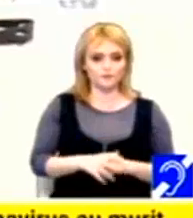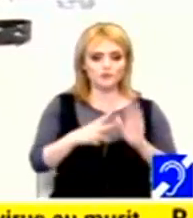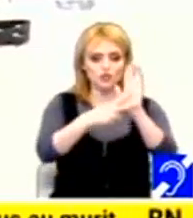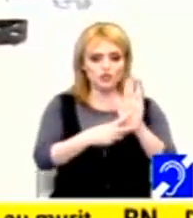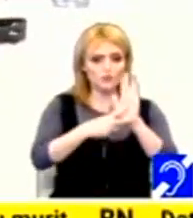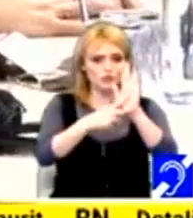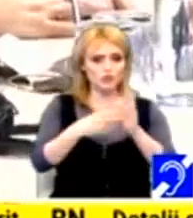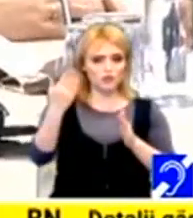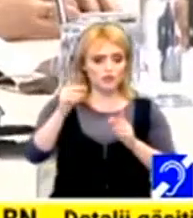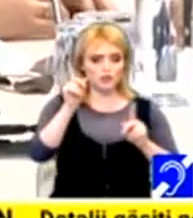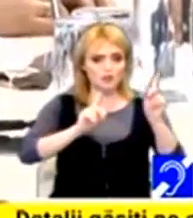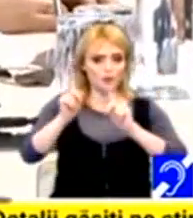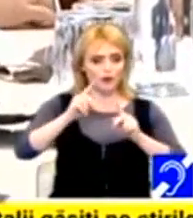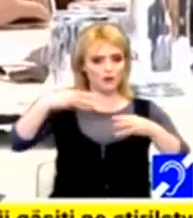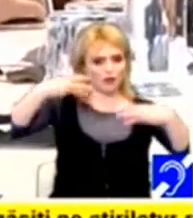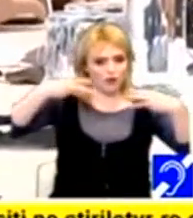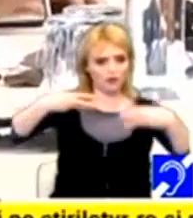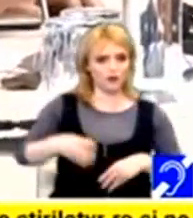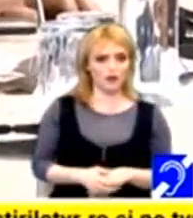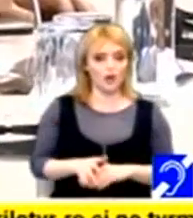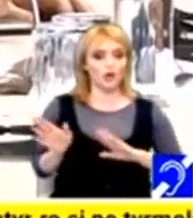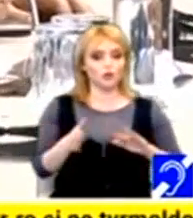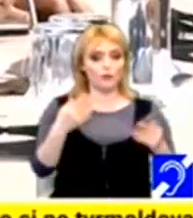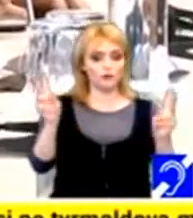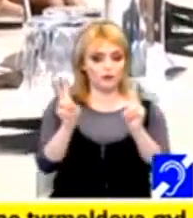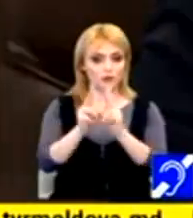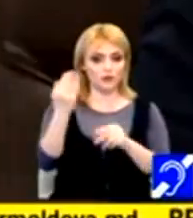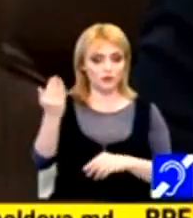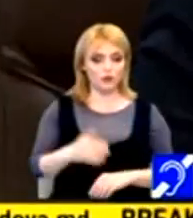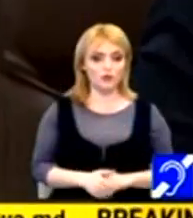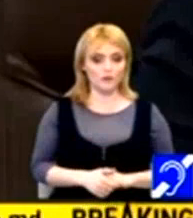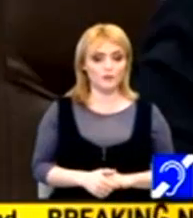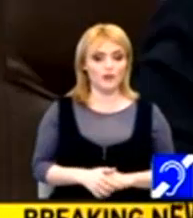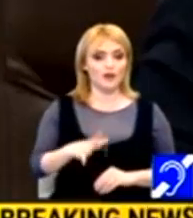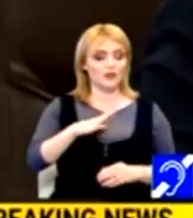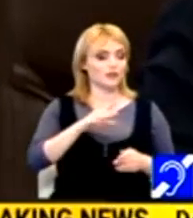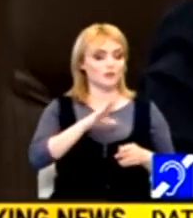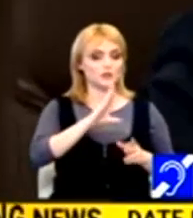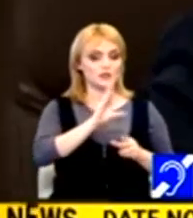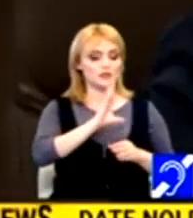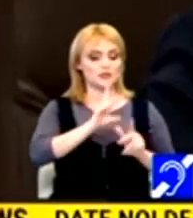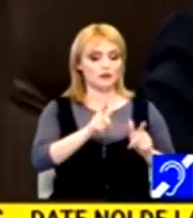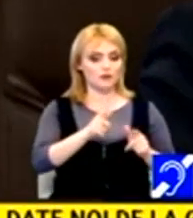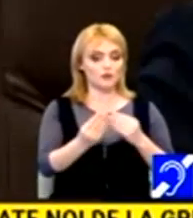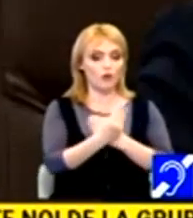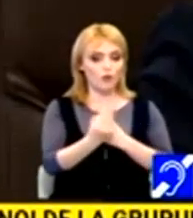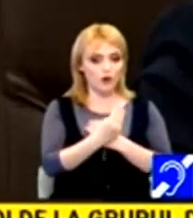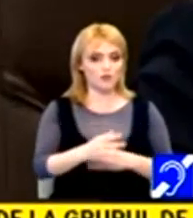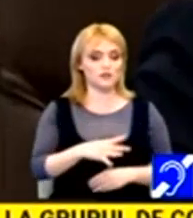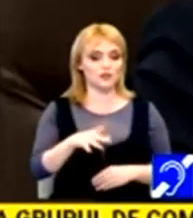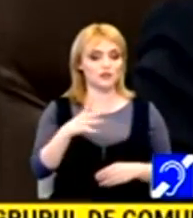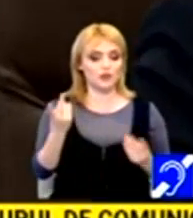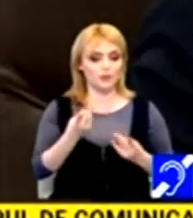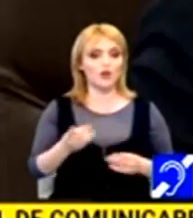7 ore. După încheierea întâlnirii, președintele PDM Pavel Filip a negat informațiile apărute în presă, precum că urmează să fie destituit de